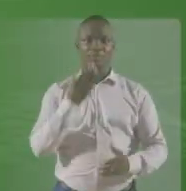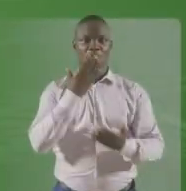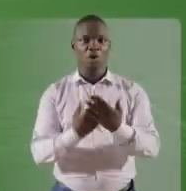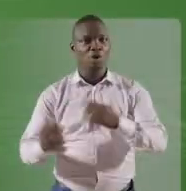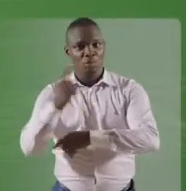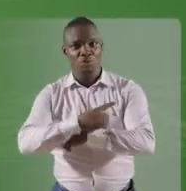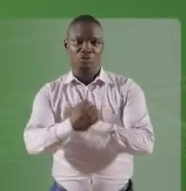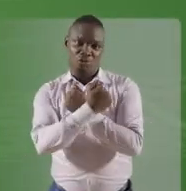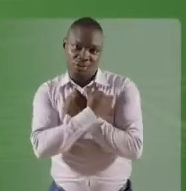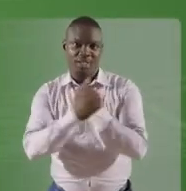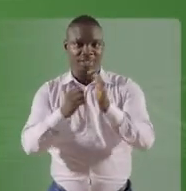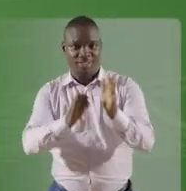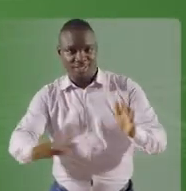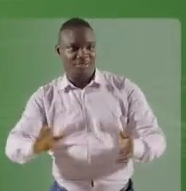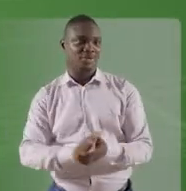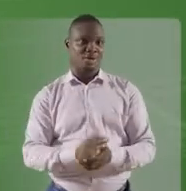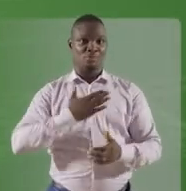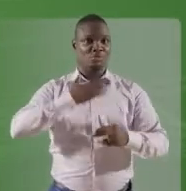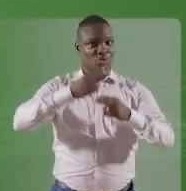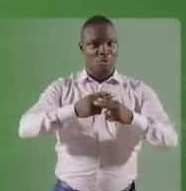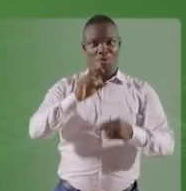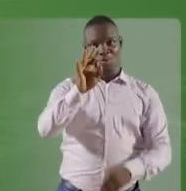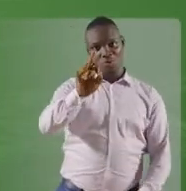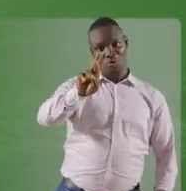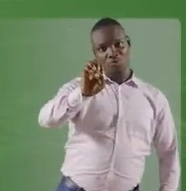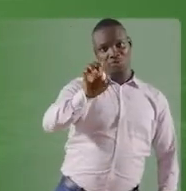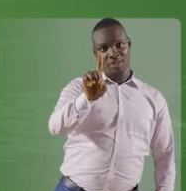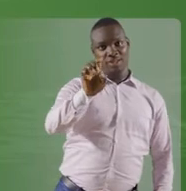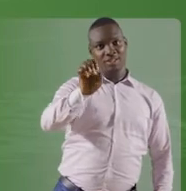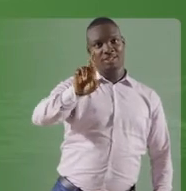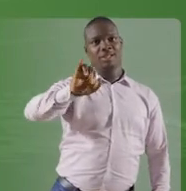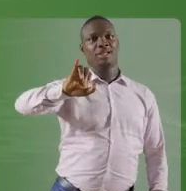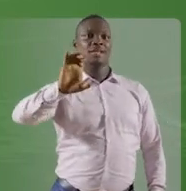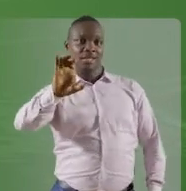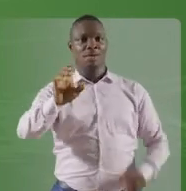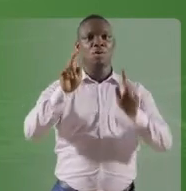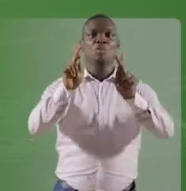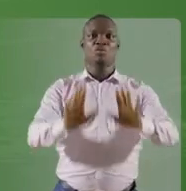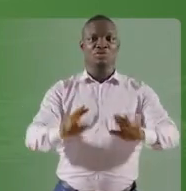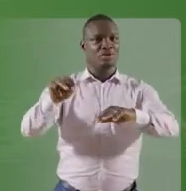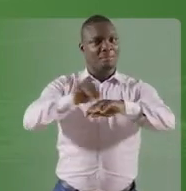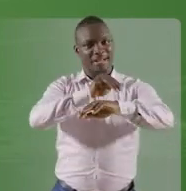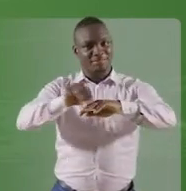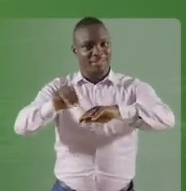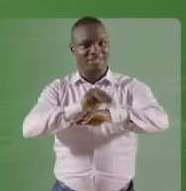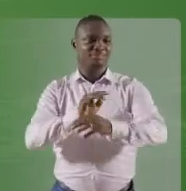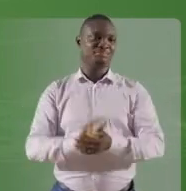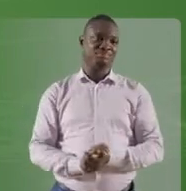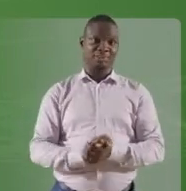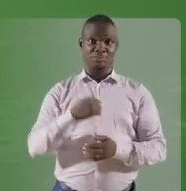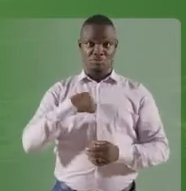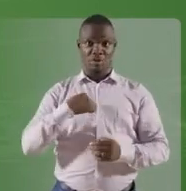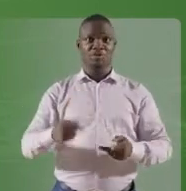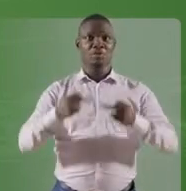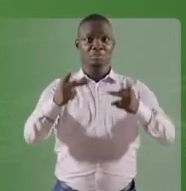Bonjour chers apprenants. Je me nomme Frédéric Ochumuntaye, je suis professeur de mathématiques. Je vais vous